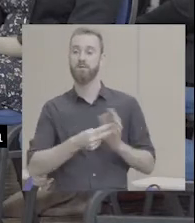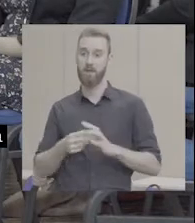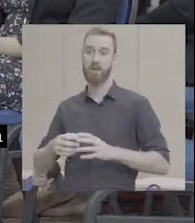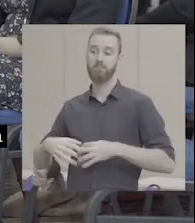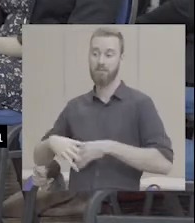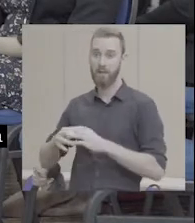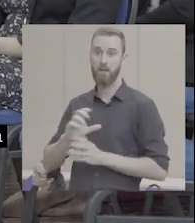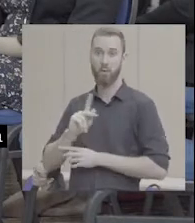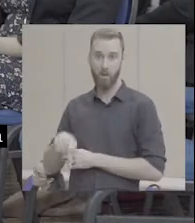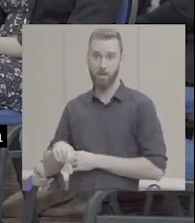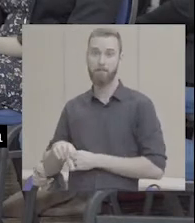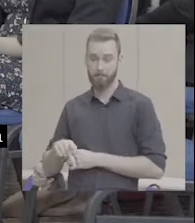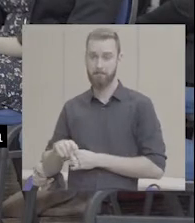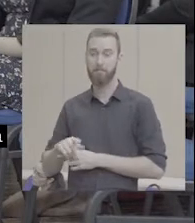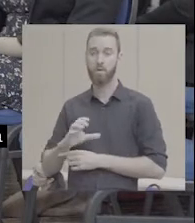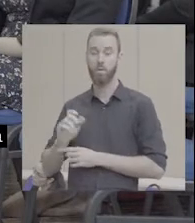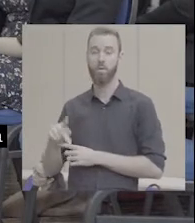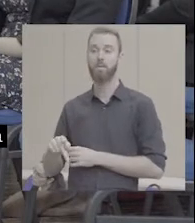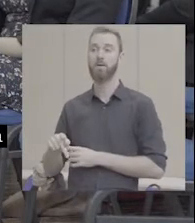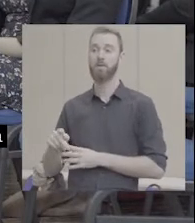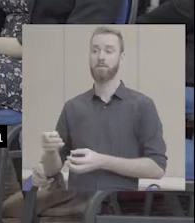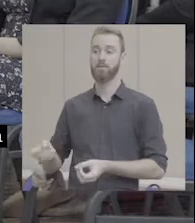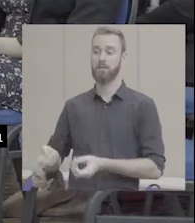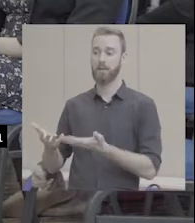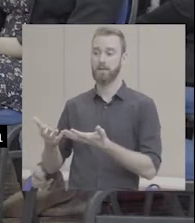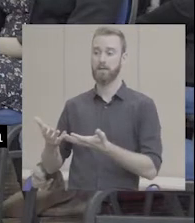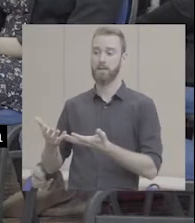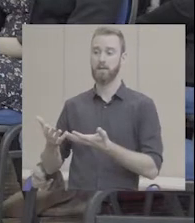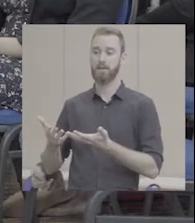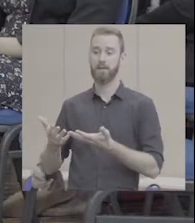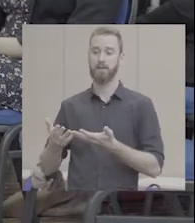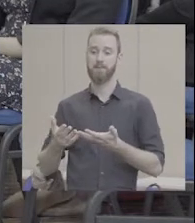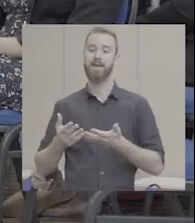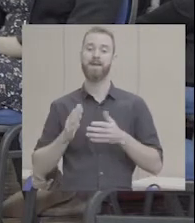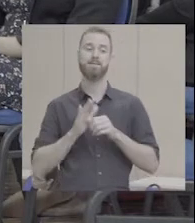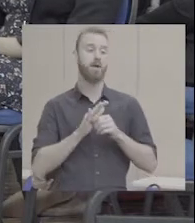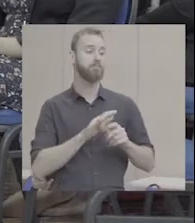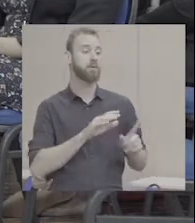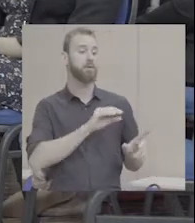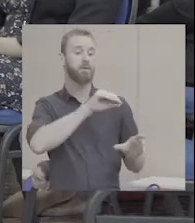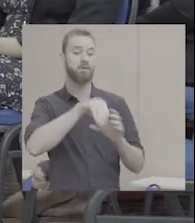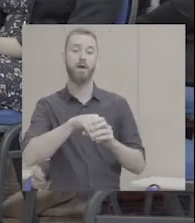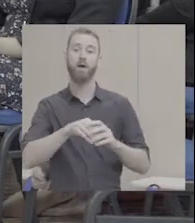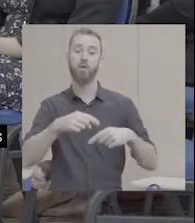coop bâtie, dans la coop, au niveau de leur maintien dans les lieux même qui peut être affecté.